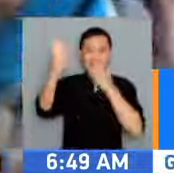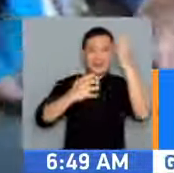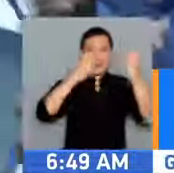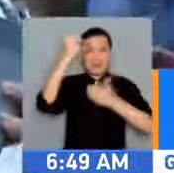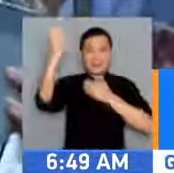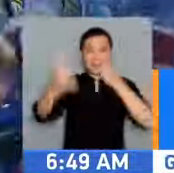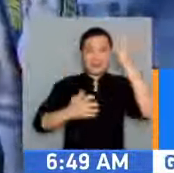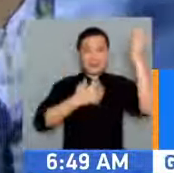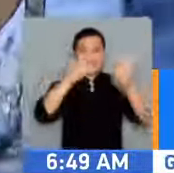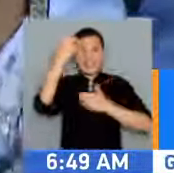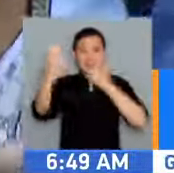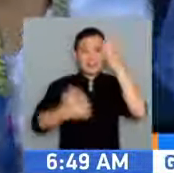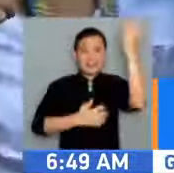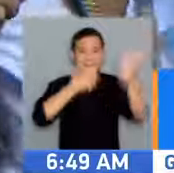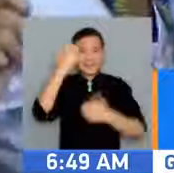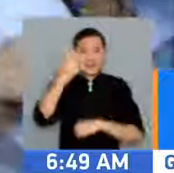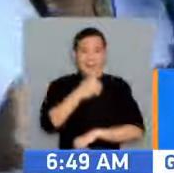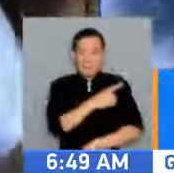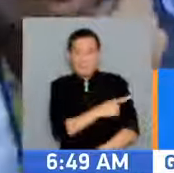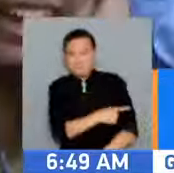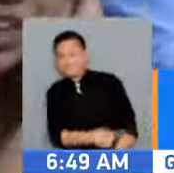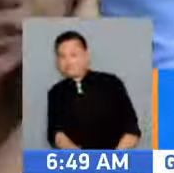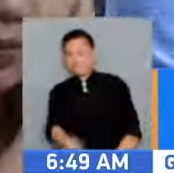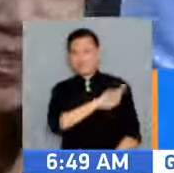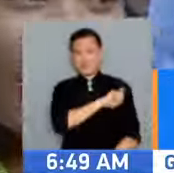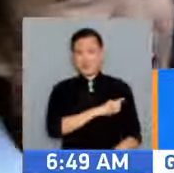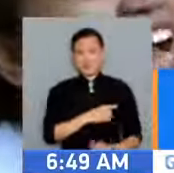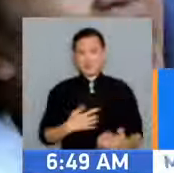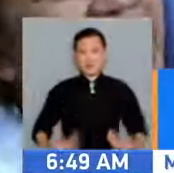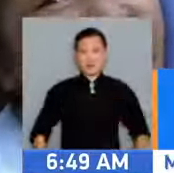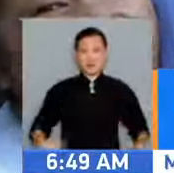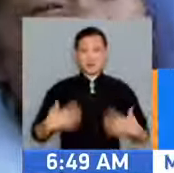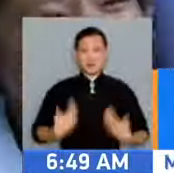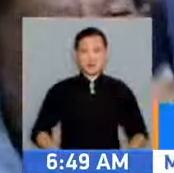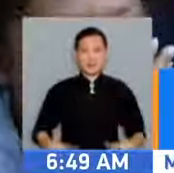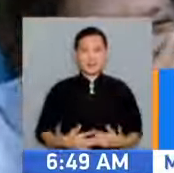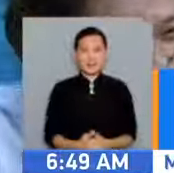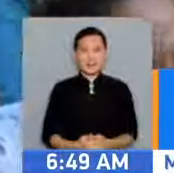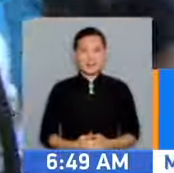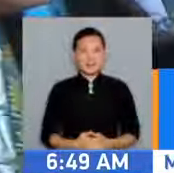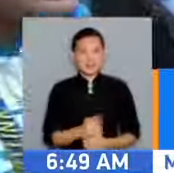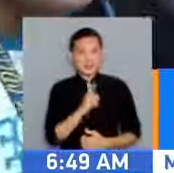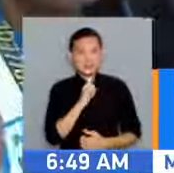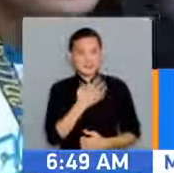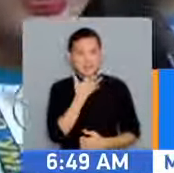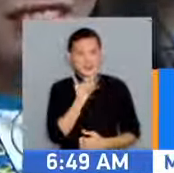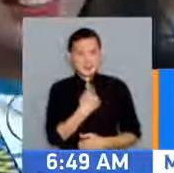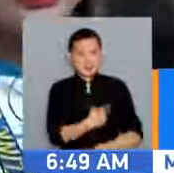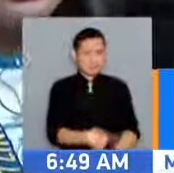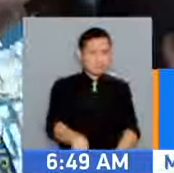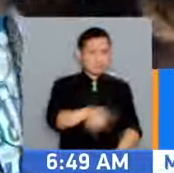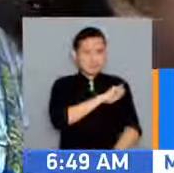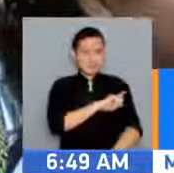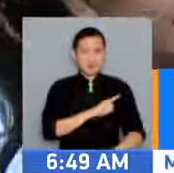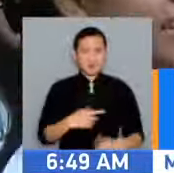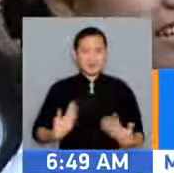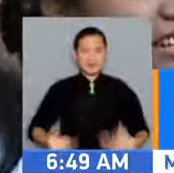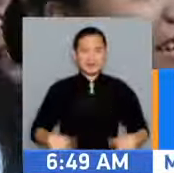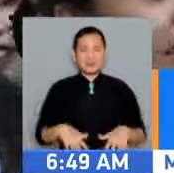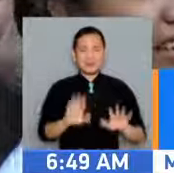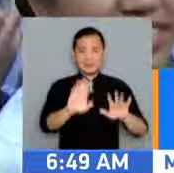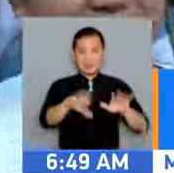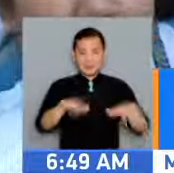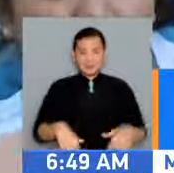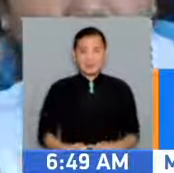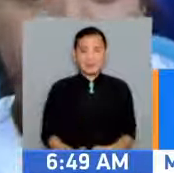Grabe yung energy nito, mga kakapuso! Grabe yung energy nila, Anjo! Hindi ko kaya, pero bago yan, makano tayo ng mga